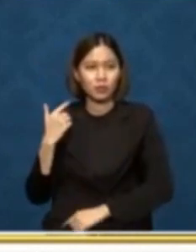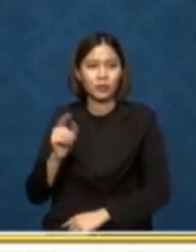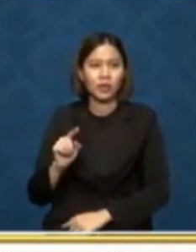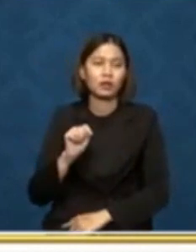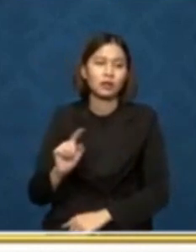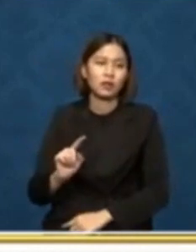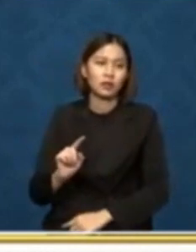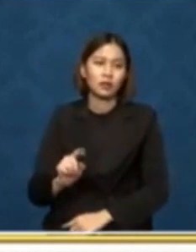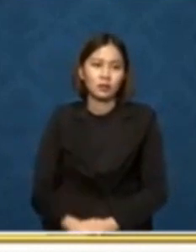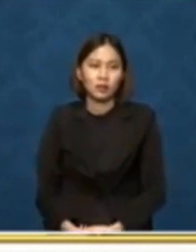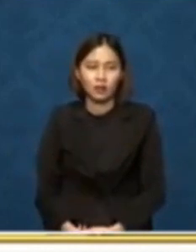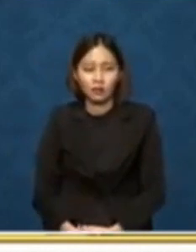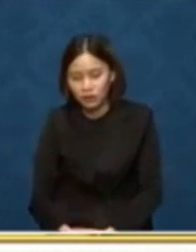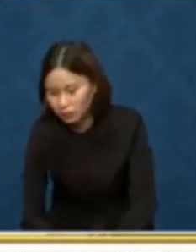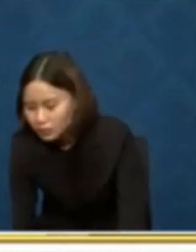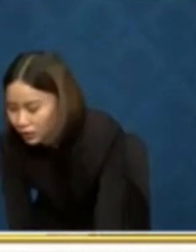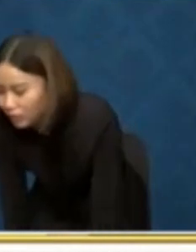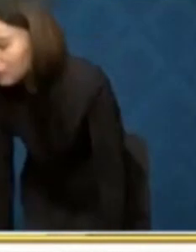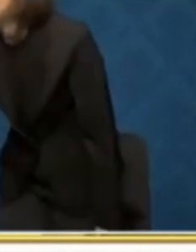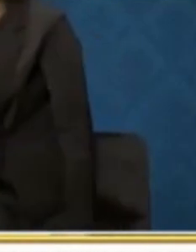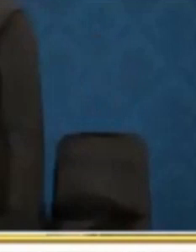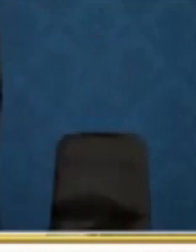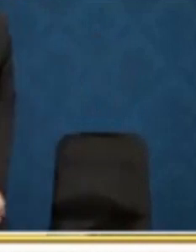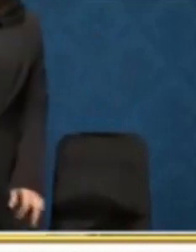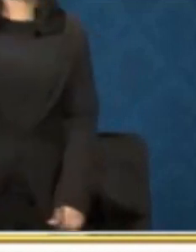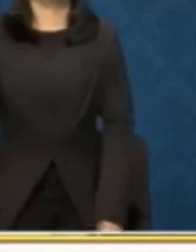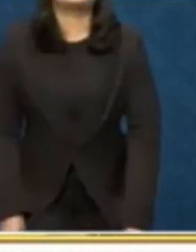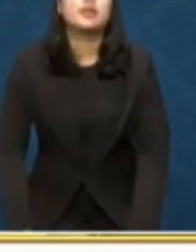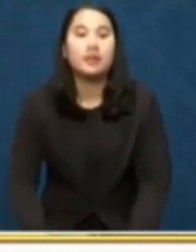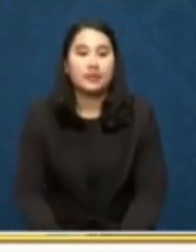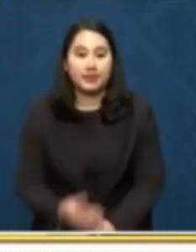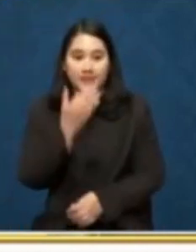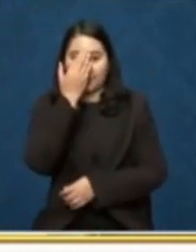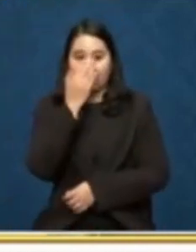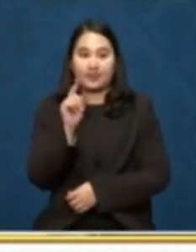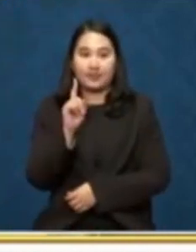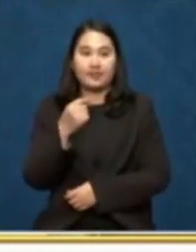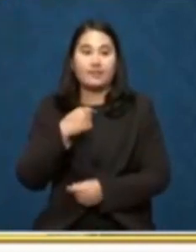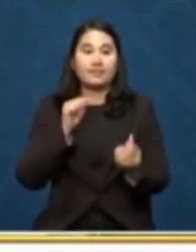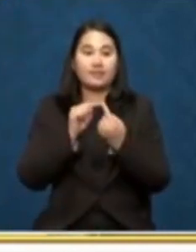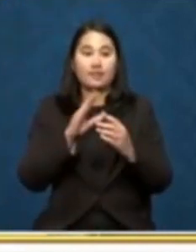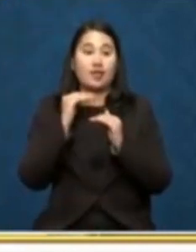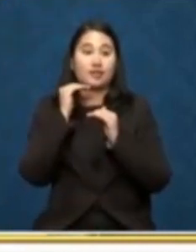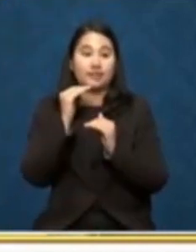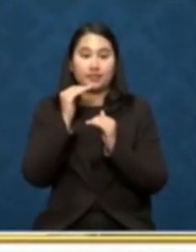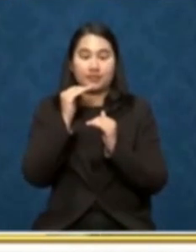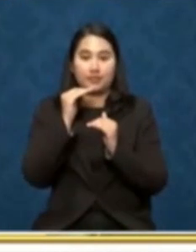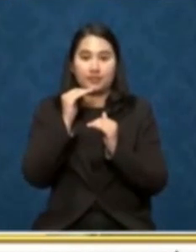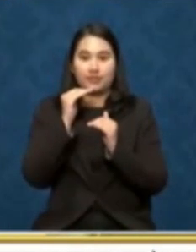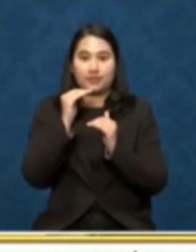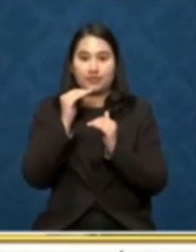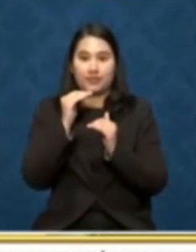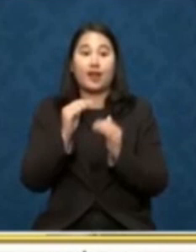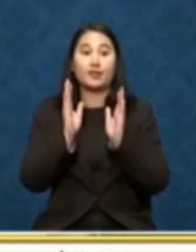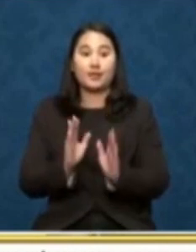เนี่ยก็เกิดขึ้นอย่างนี้เนะครับทำไมในพื้นที่นะครับทำไมจึงต้องกำหนด